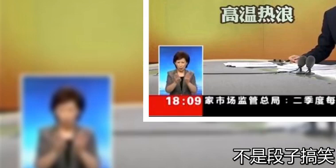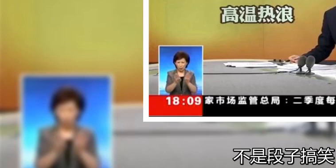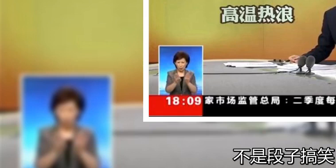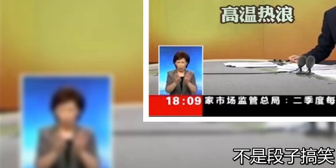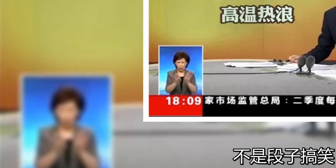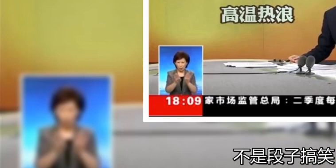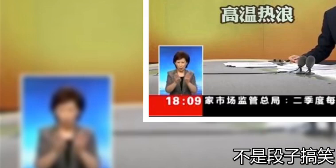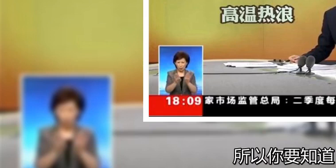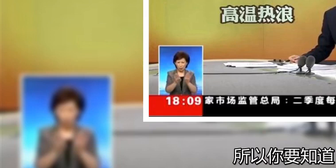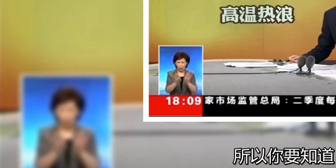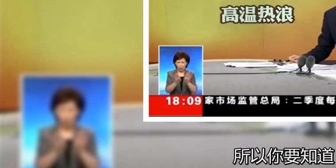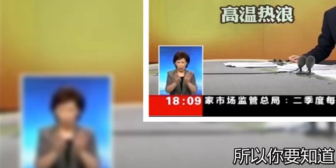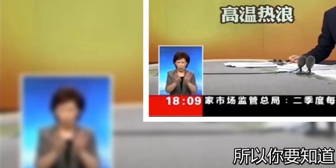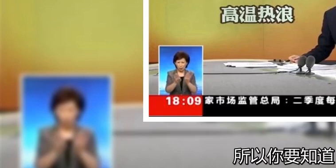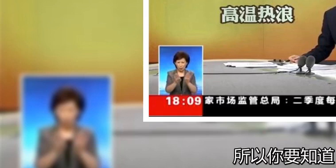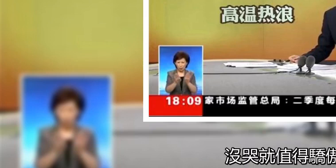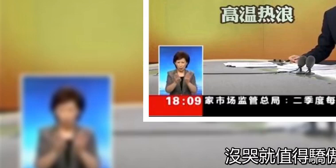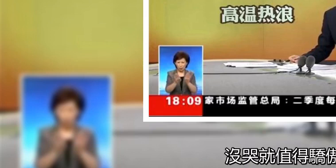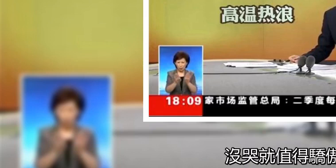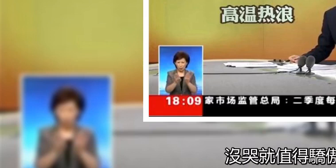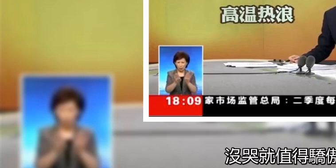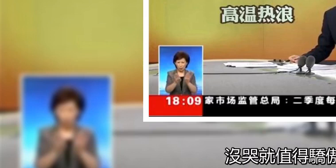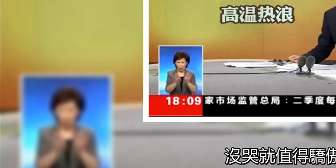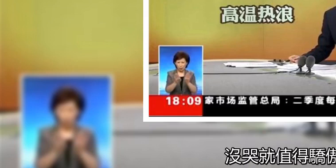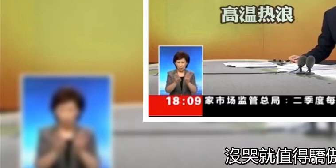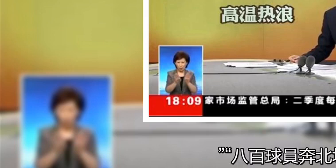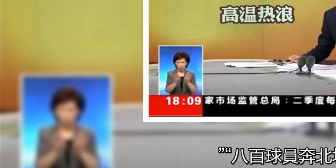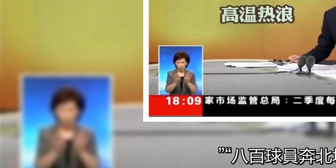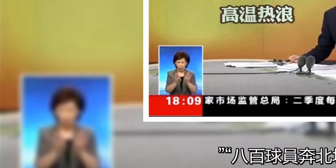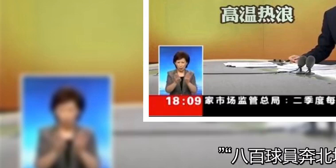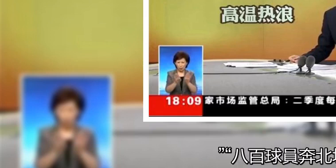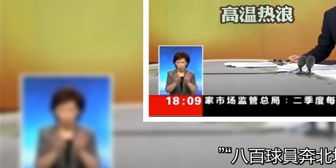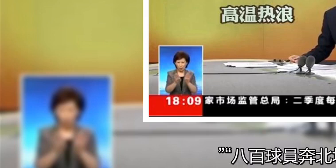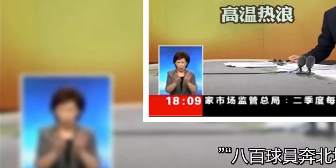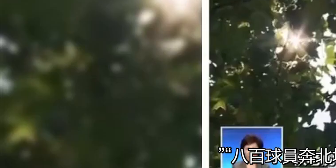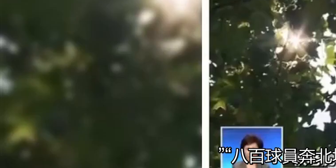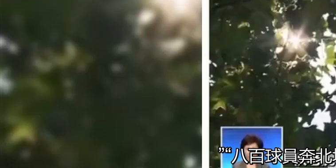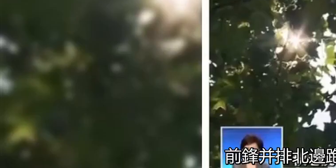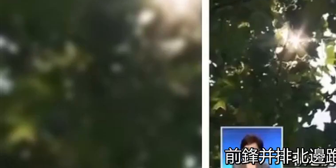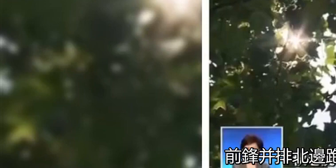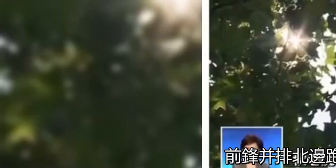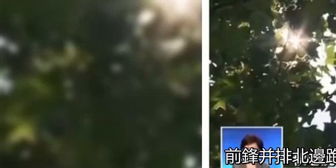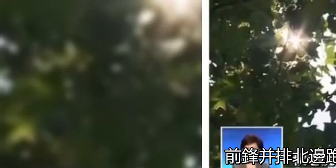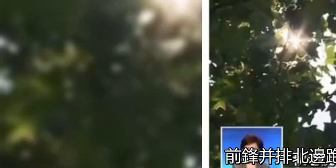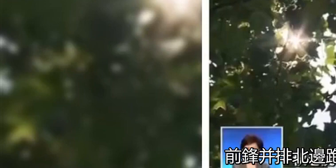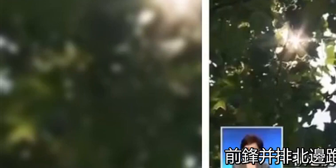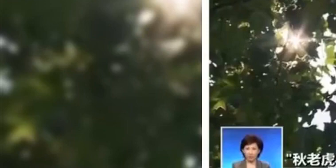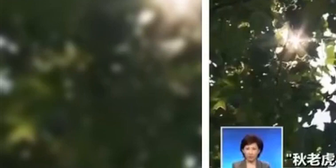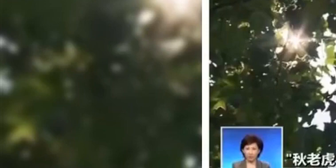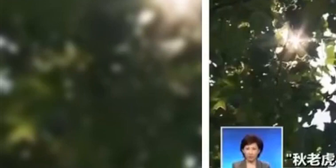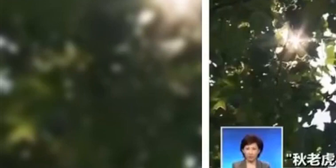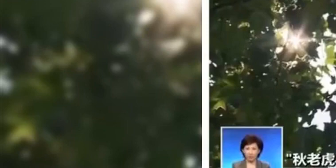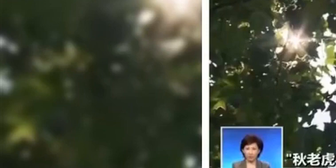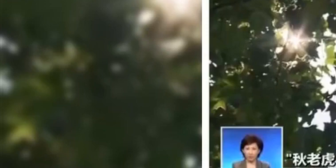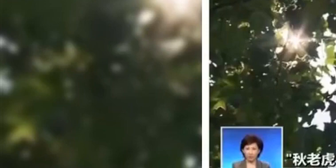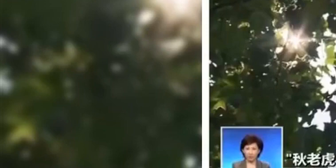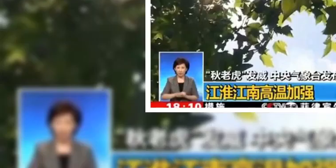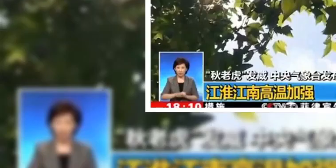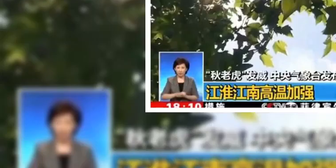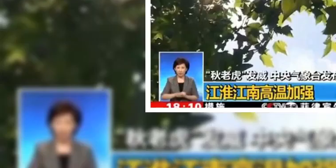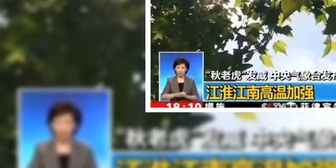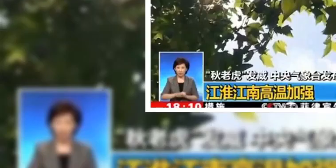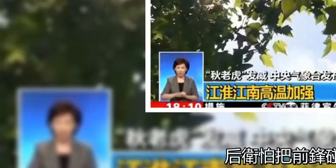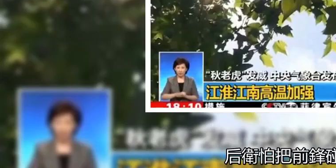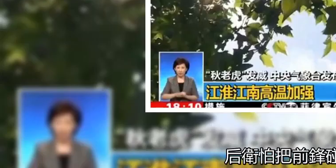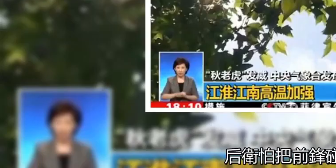子搞笑。所以你要知道，没哭就值得骄傲。800球员奔北坡，前锋并排北边跑，后卫怕把前